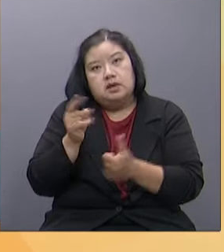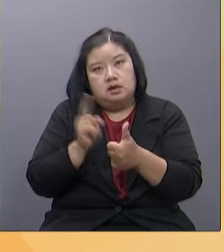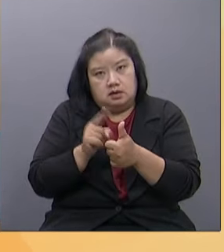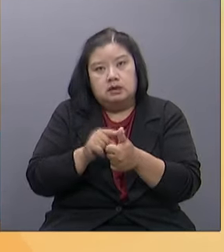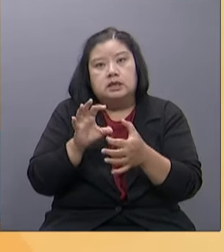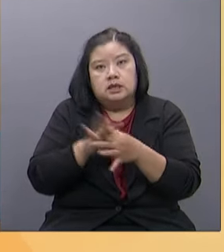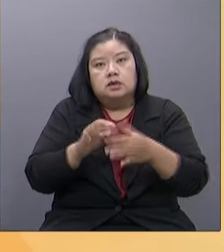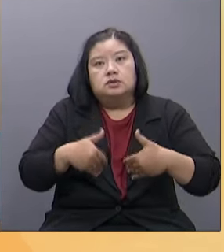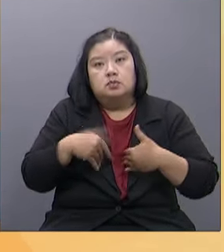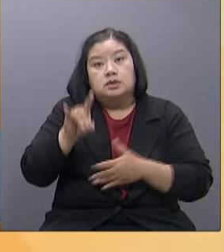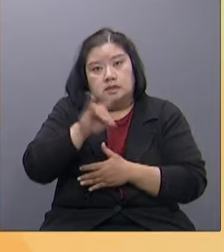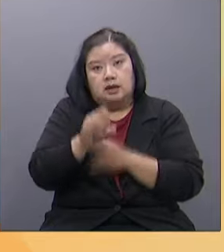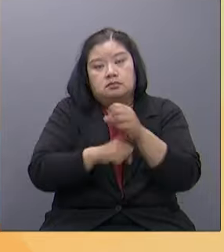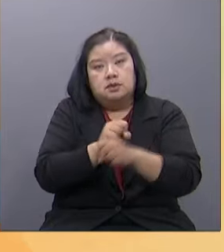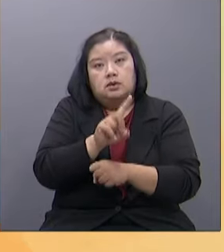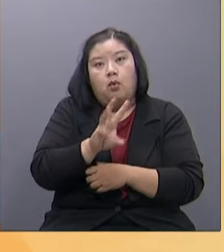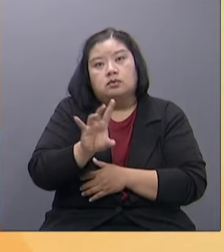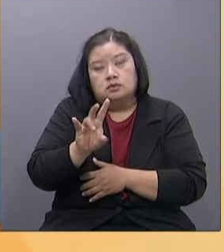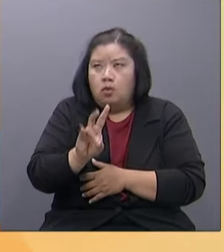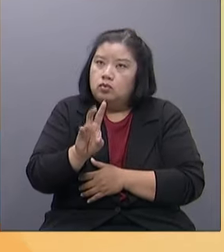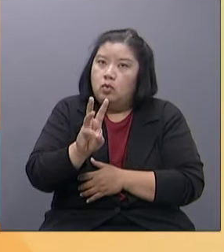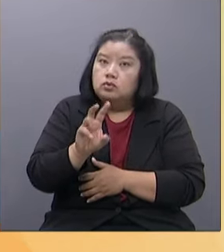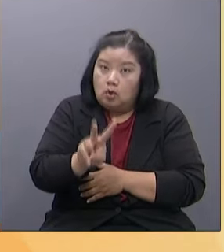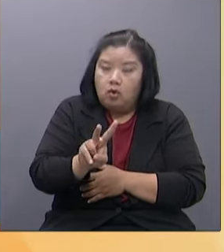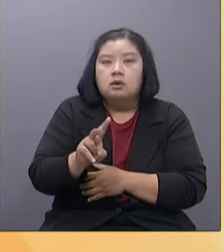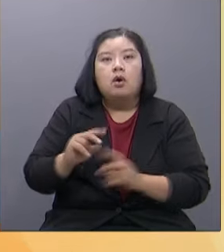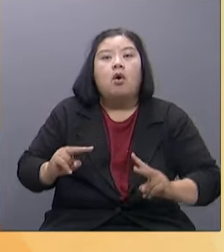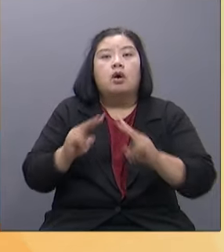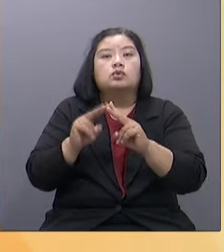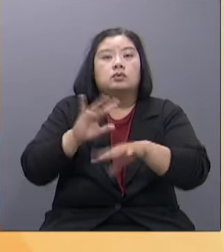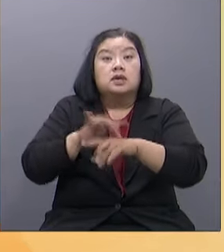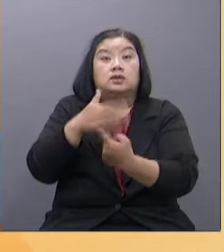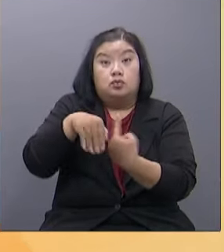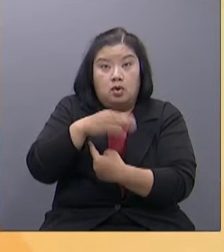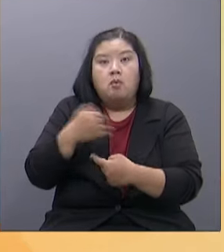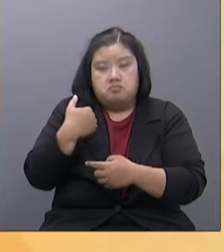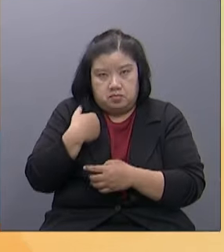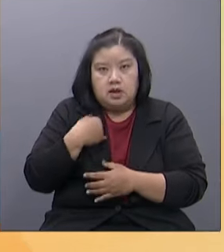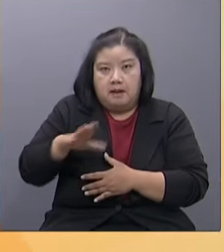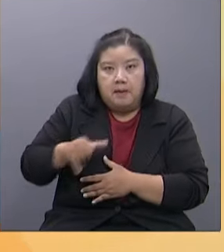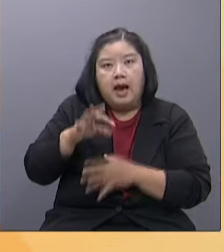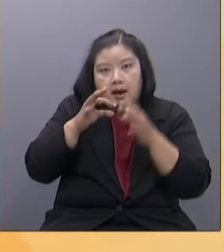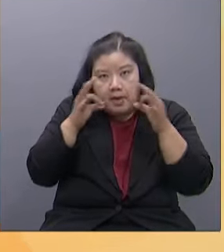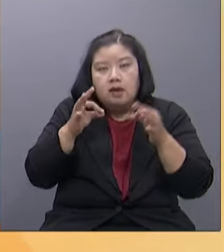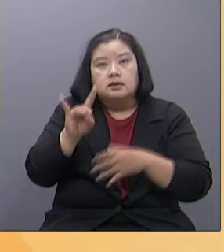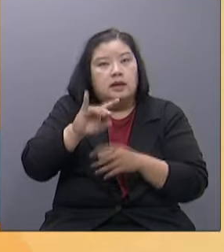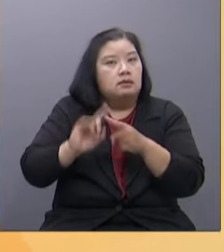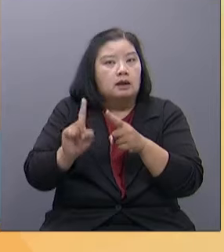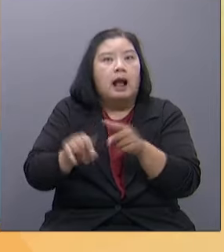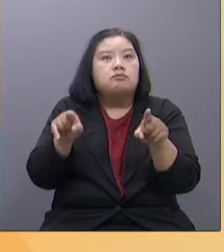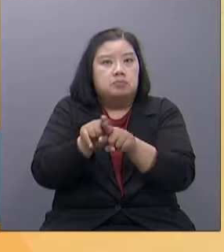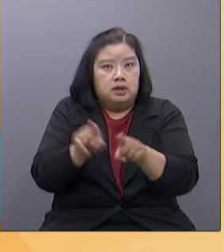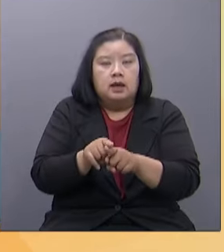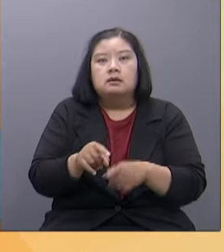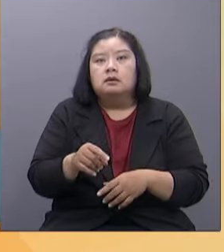ป่าปี 2560โดยกระทรวงทรัพยากรธรรมชาติและสิ่งแวดล้อมซึ่งก็จะควบคุมสัตว์อื่นๆนอกจากสุนัขและแมวซึ่งก็เป็นสัตว์ที่ขายหลักใน